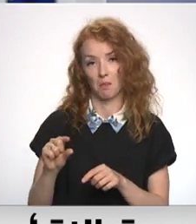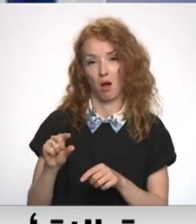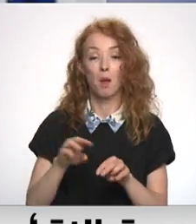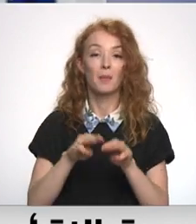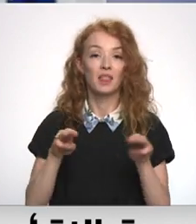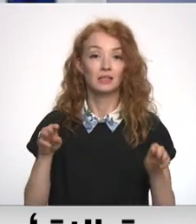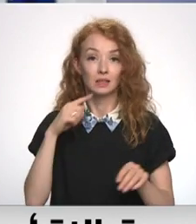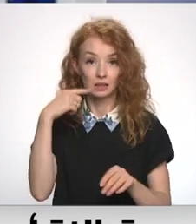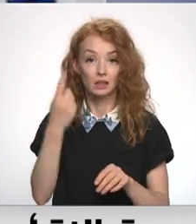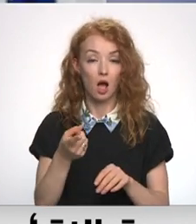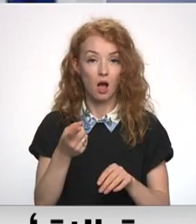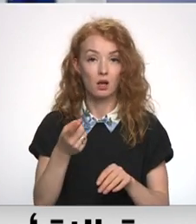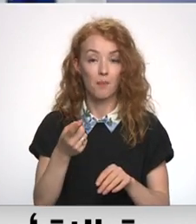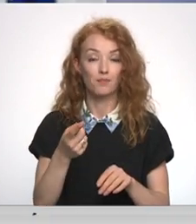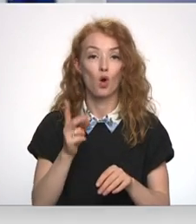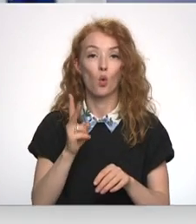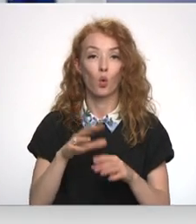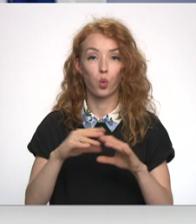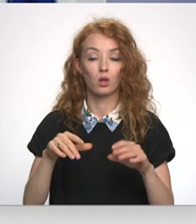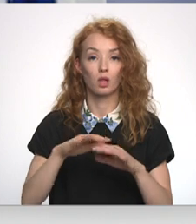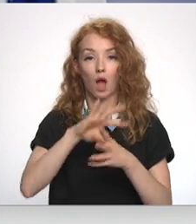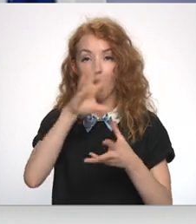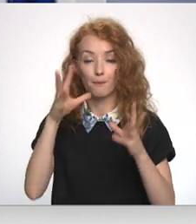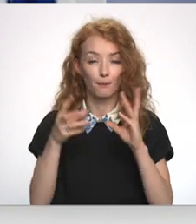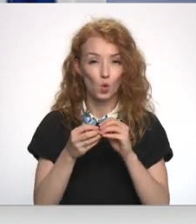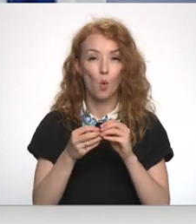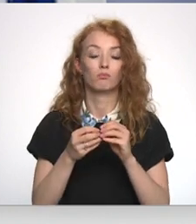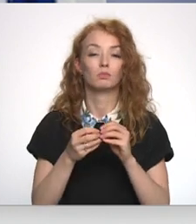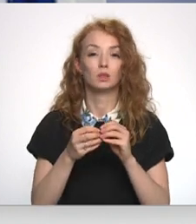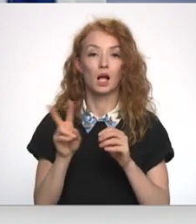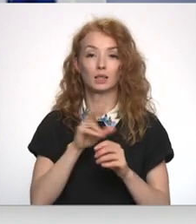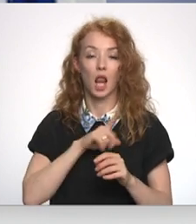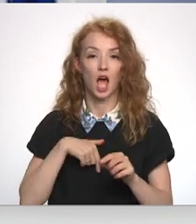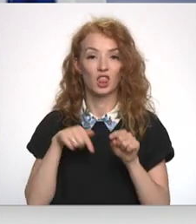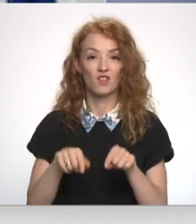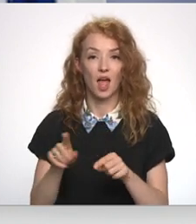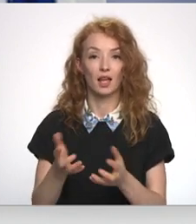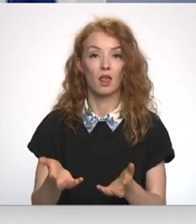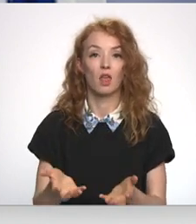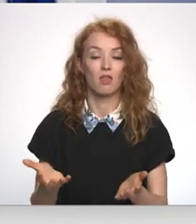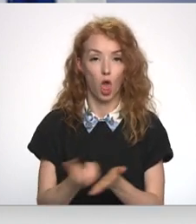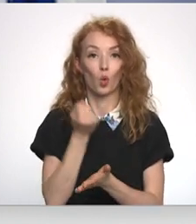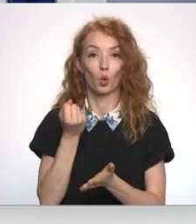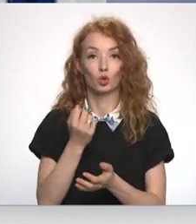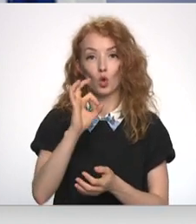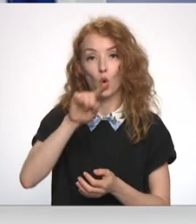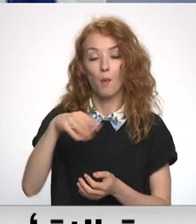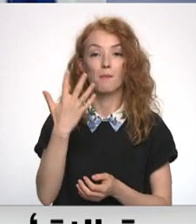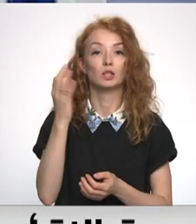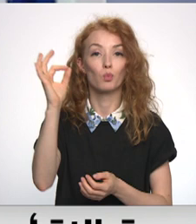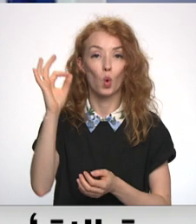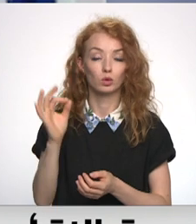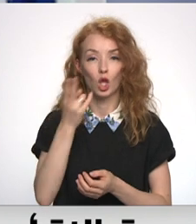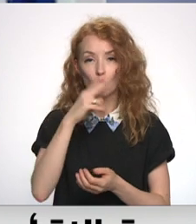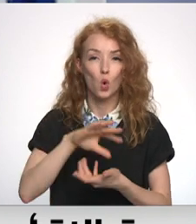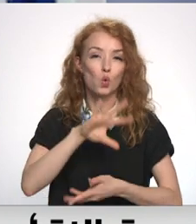Enerģētikā kūdras apjoms no kopējā visa kūdras apjoma, kas Latvijā tiek iegūts, ir 0,5% no